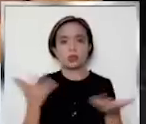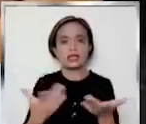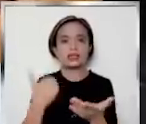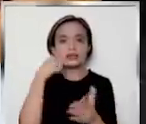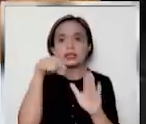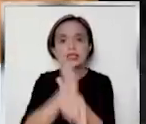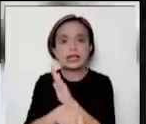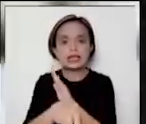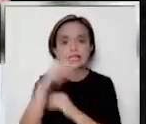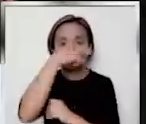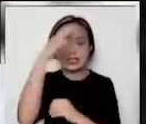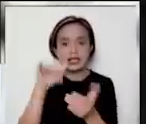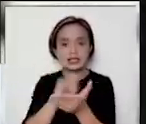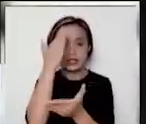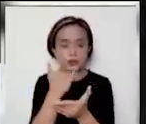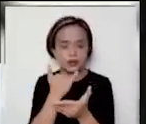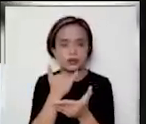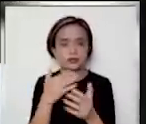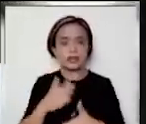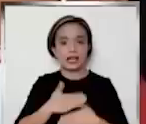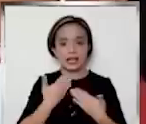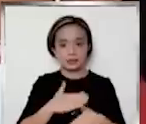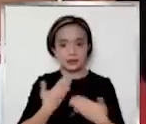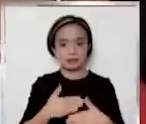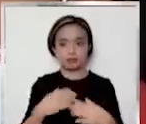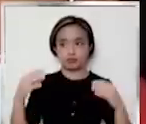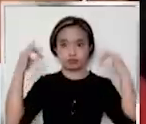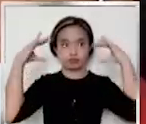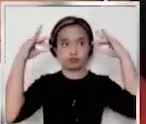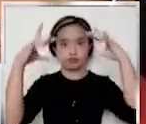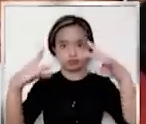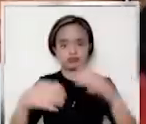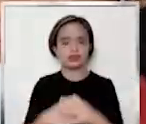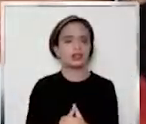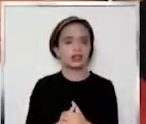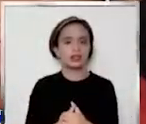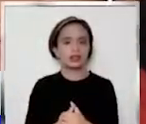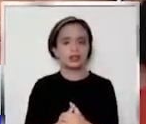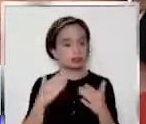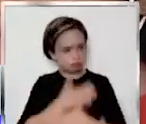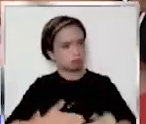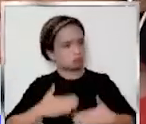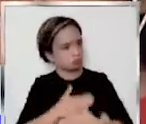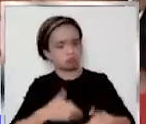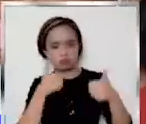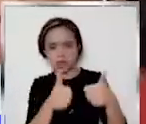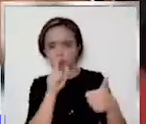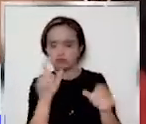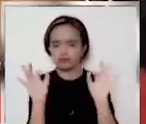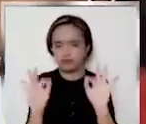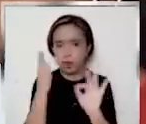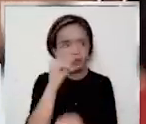ang mga swerteng narito kasabay ang pag-iilaw ng Christmas decorations ng parke. Very enjoy po at saka sulit na sulit po kasi super ganda ng Luneta